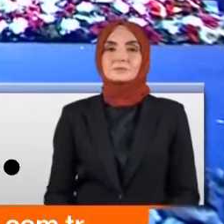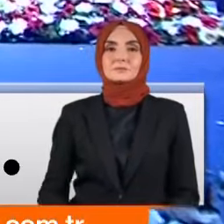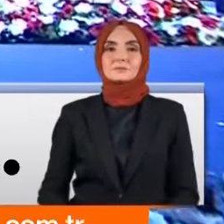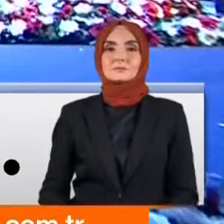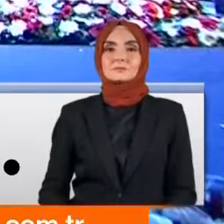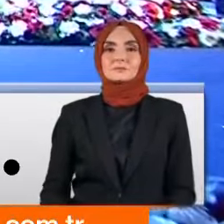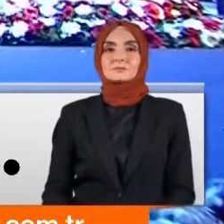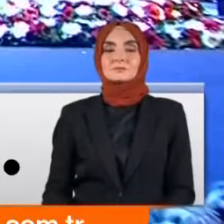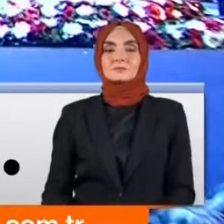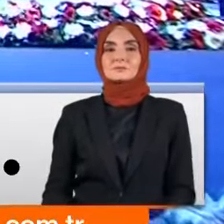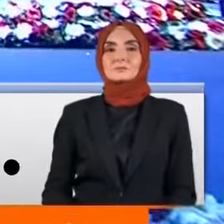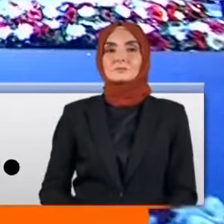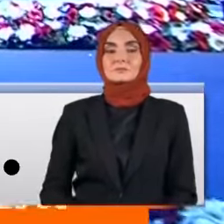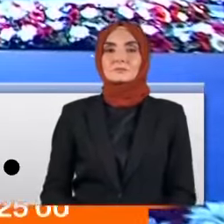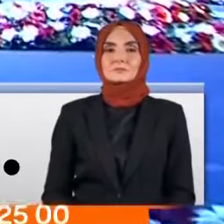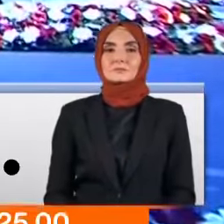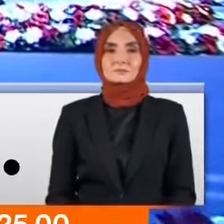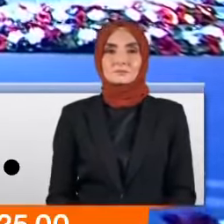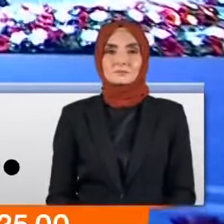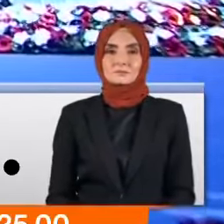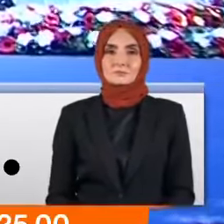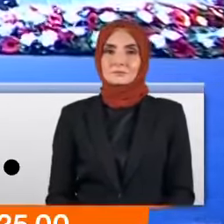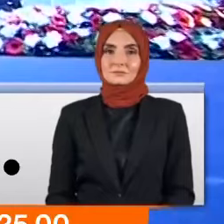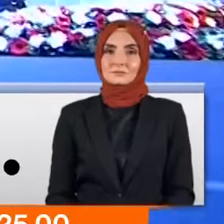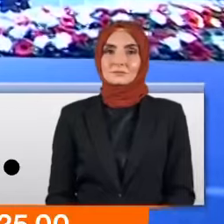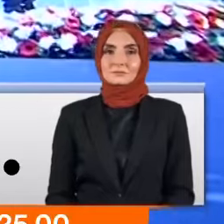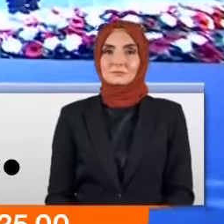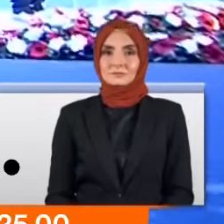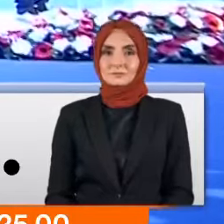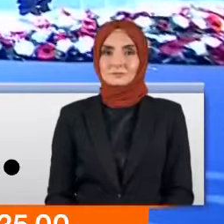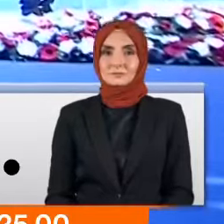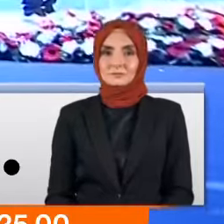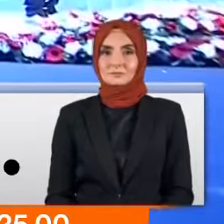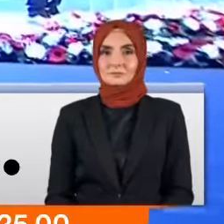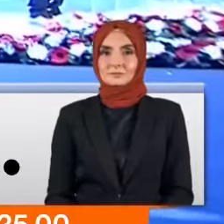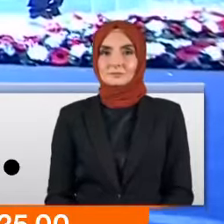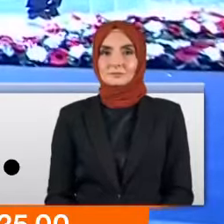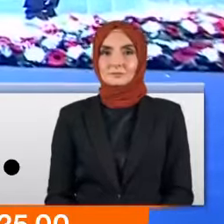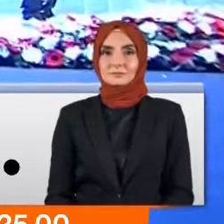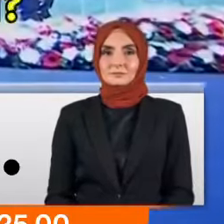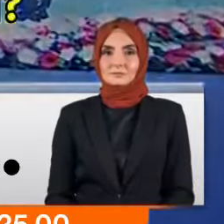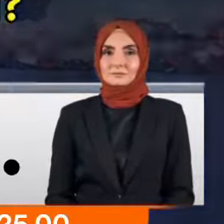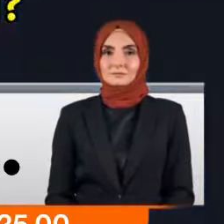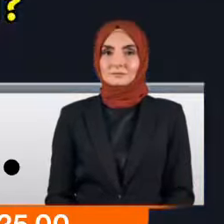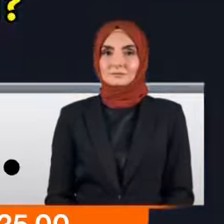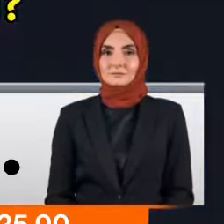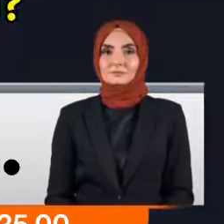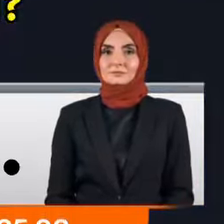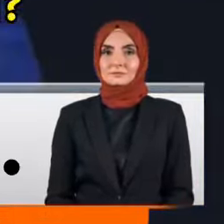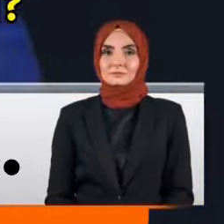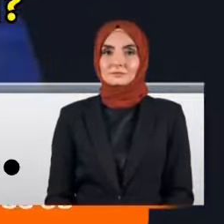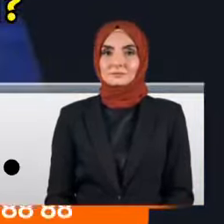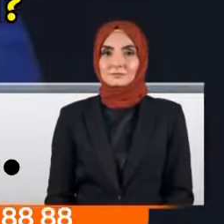demiş ama Ankara'da 5 yılın sonunda yapılan 5 santim dahi metro